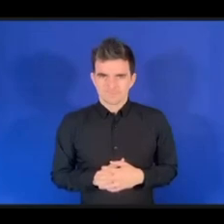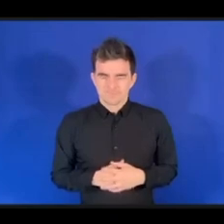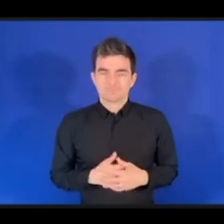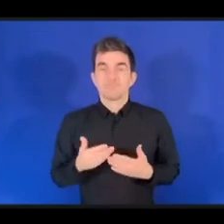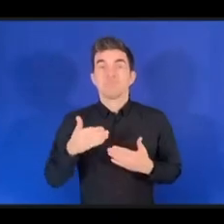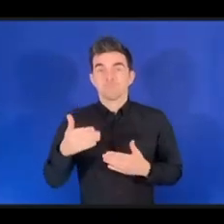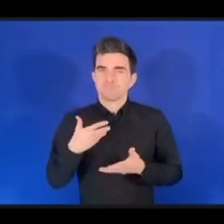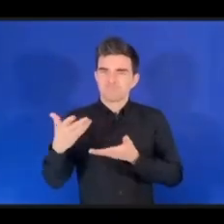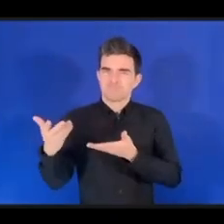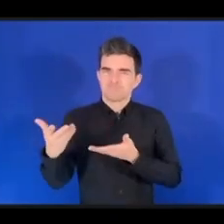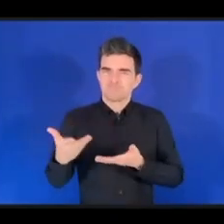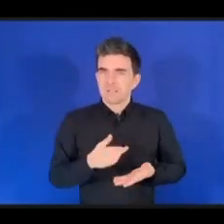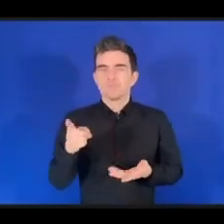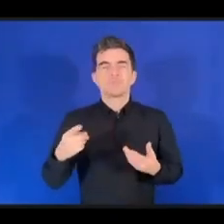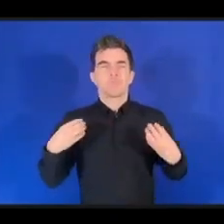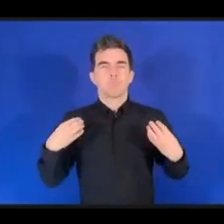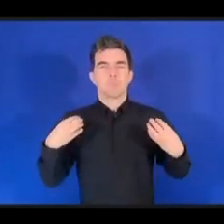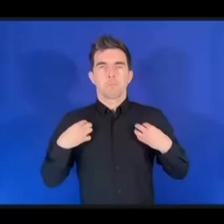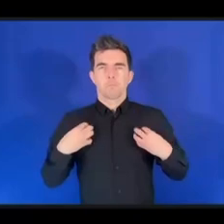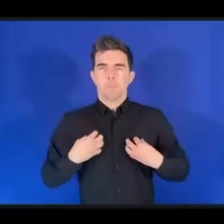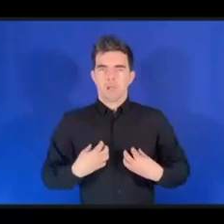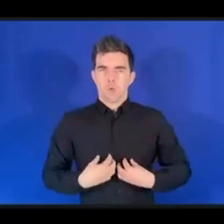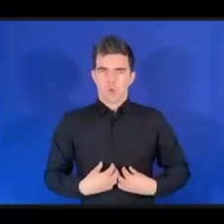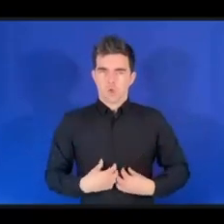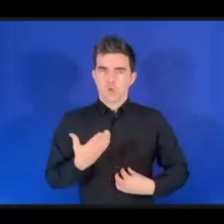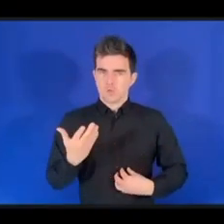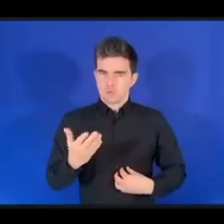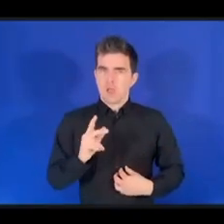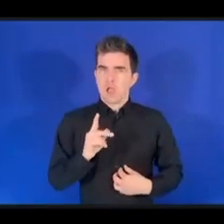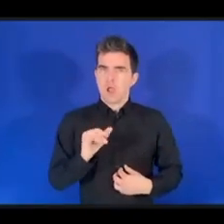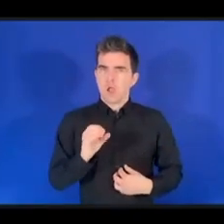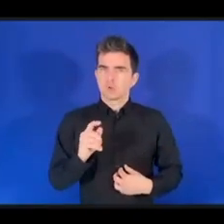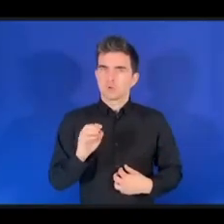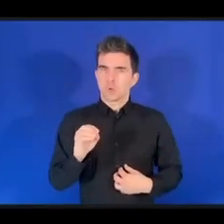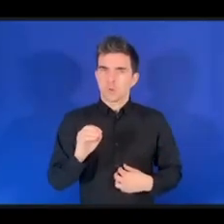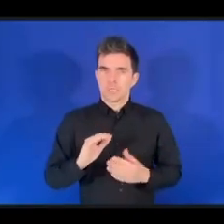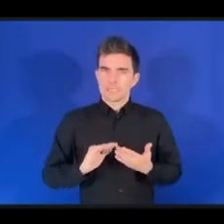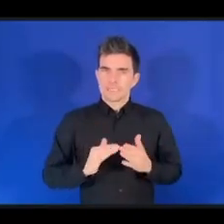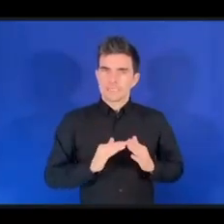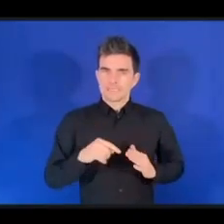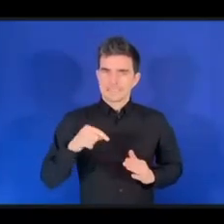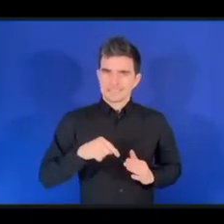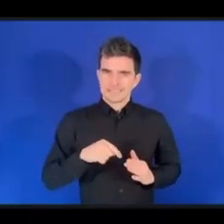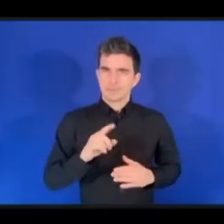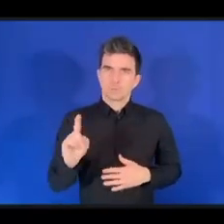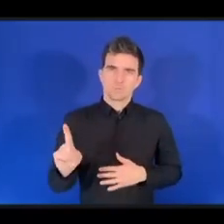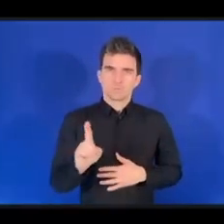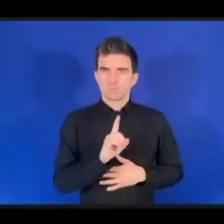allocution de clôtures monsieur Kadokawa veuillez vous rendre à la